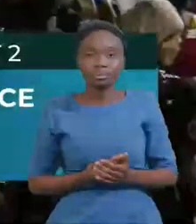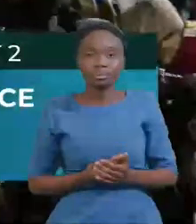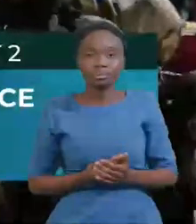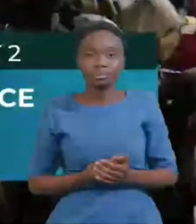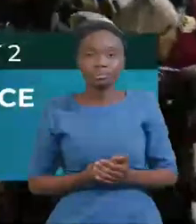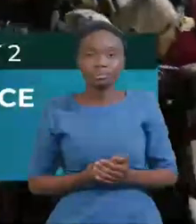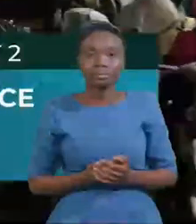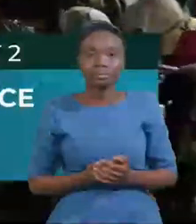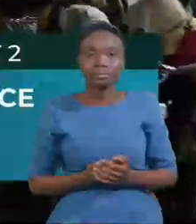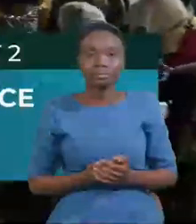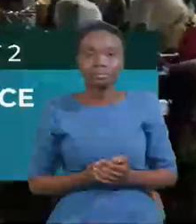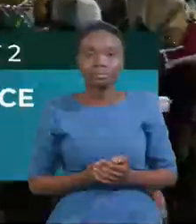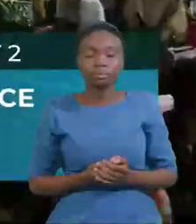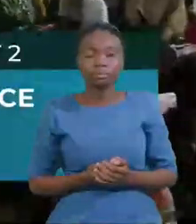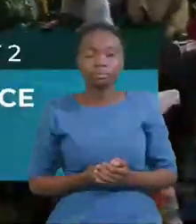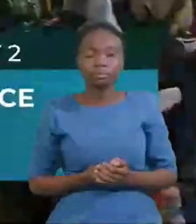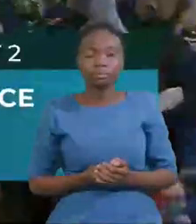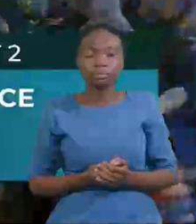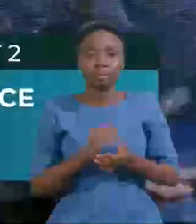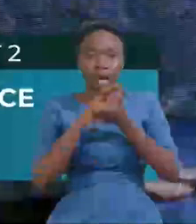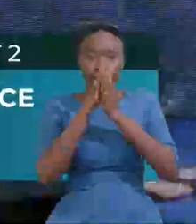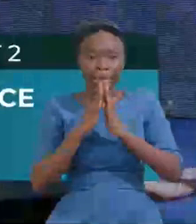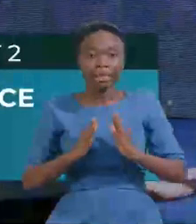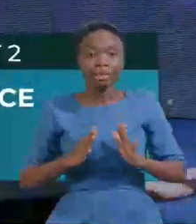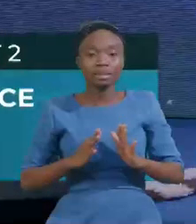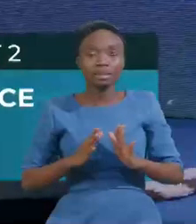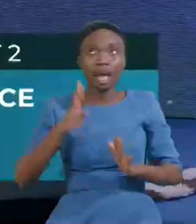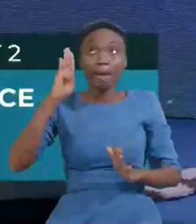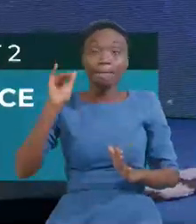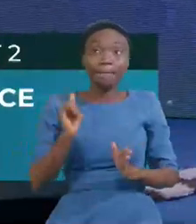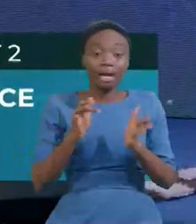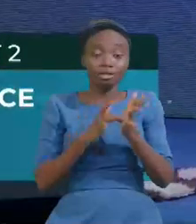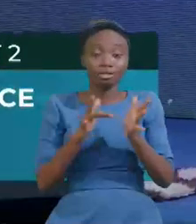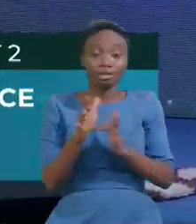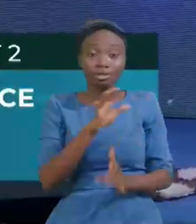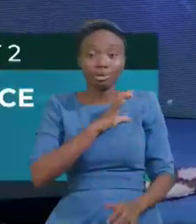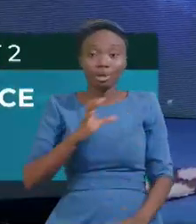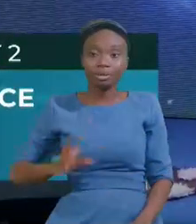En leur annonçant la paix par Jésus-Christ, qui est le Seigneur de tous.